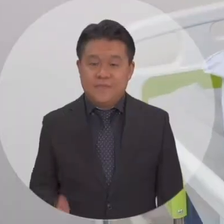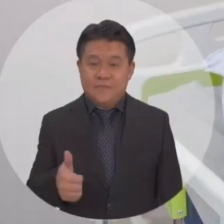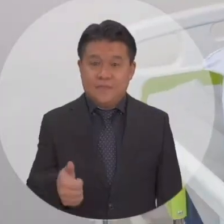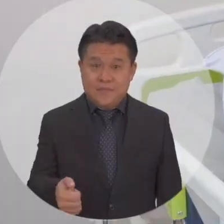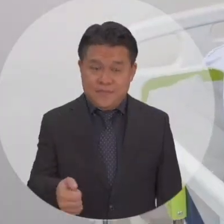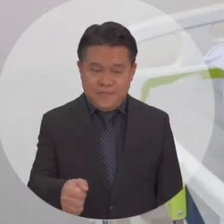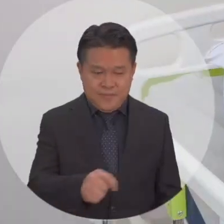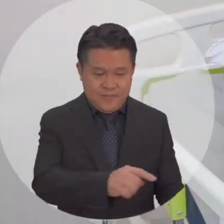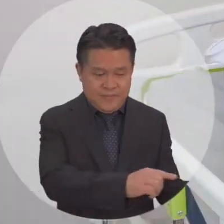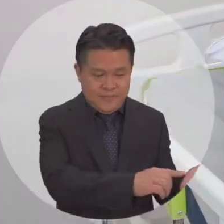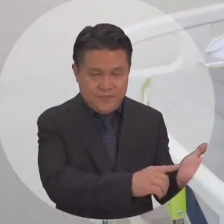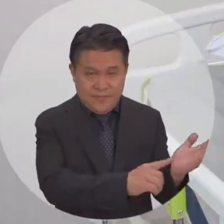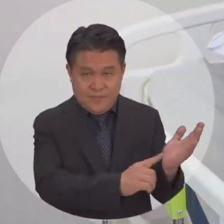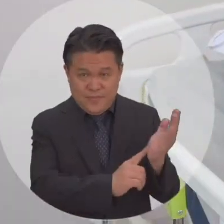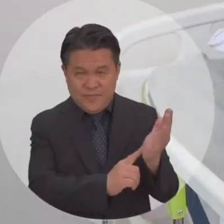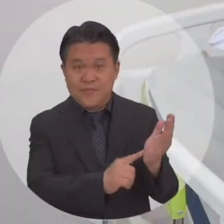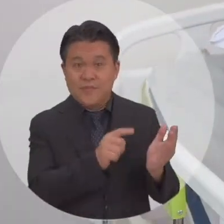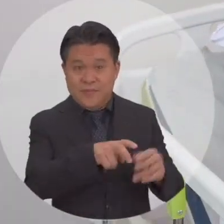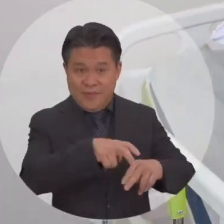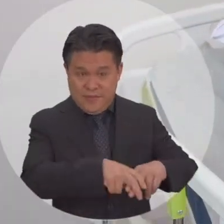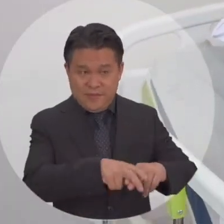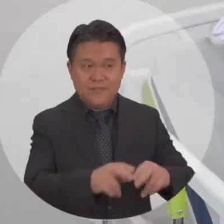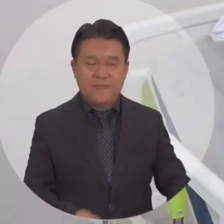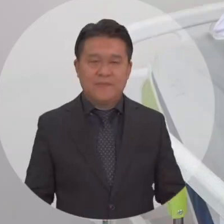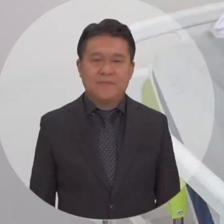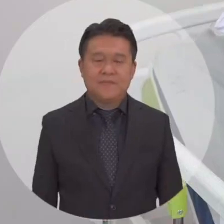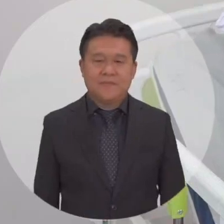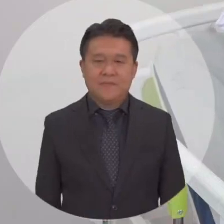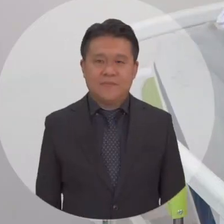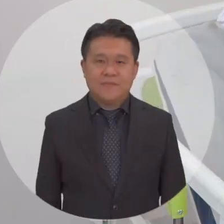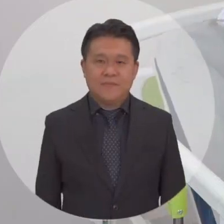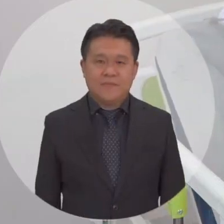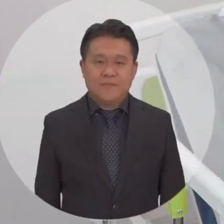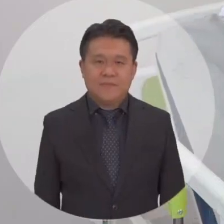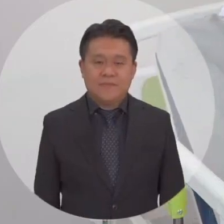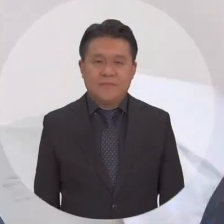침대 머리를 들어 올려 대상자를 앉힙니다.